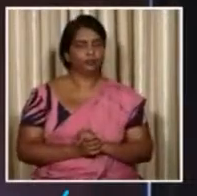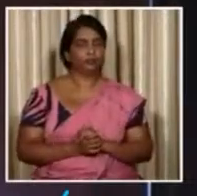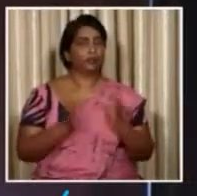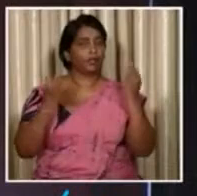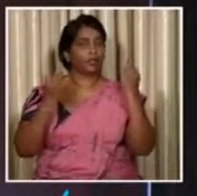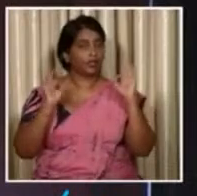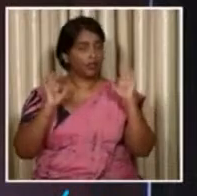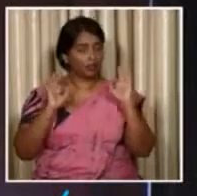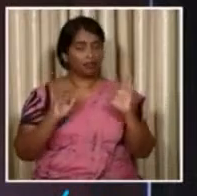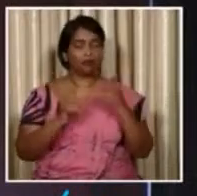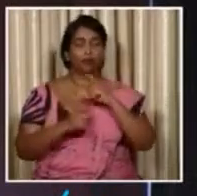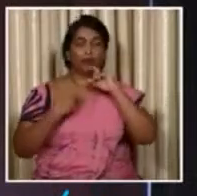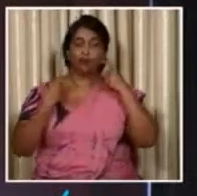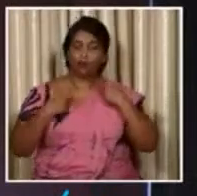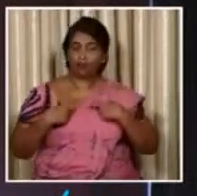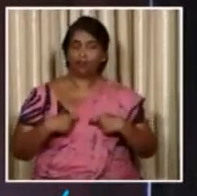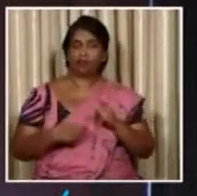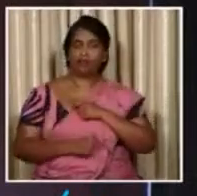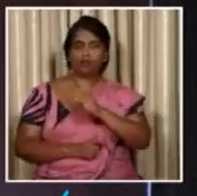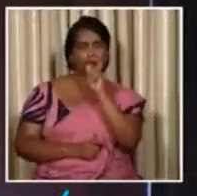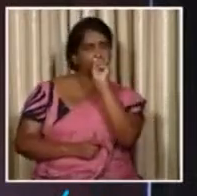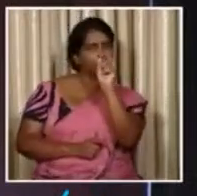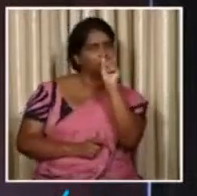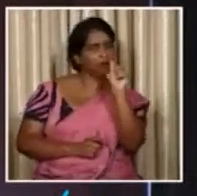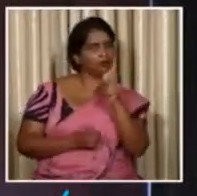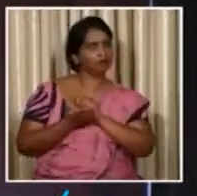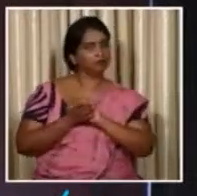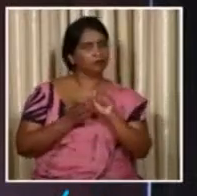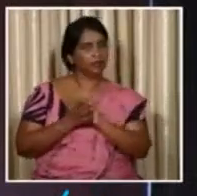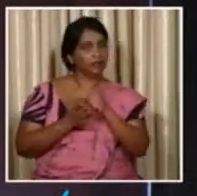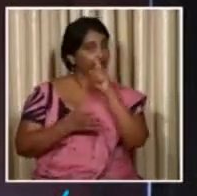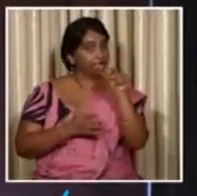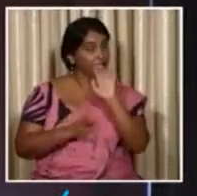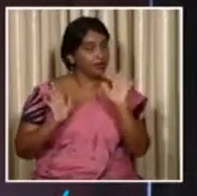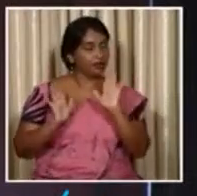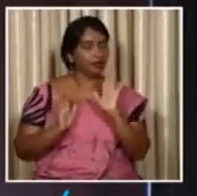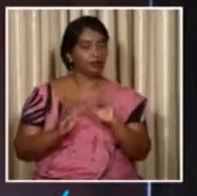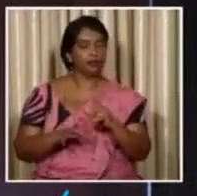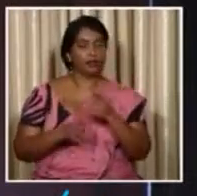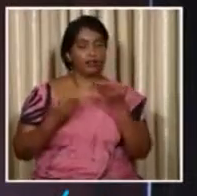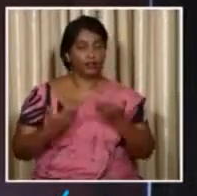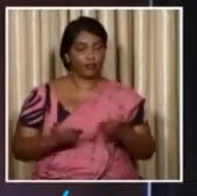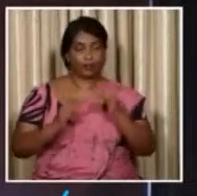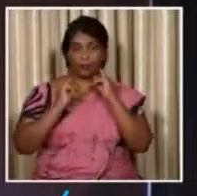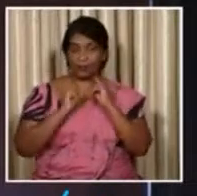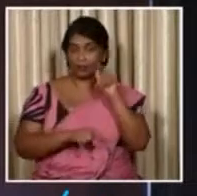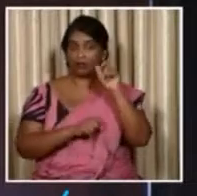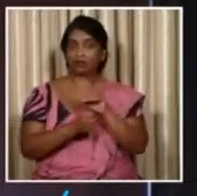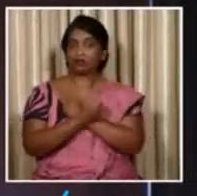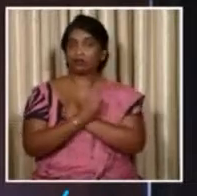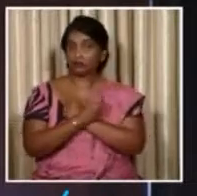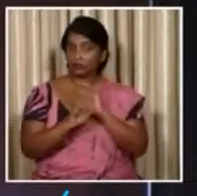නිදහස් වුණොත් නීතිඥවරු මම වචනෙන් වචනේ කියවලා ලියාගෙන ආවේ වරදක් කරගන්න හොඳ නැහැ කියලා. වර්තමාන අපරාධකරුවන් නිදහස්